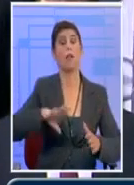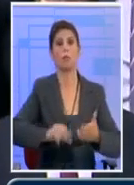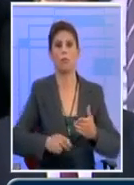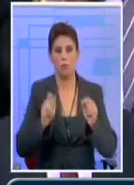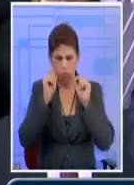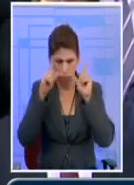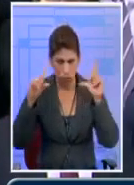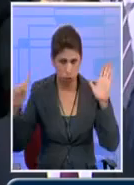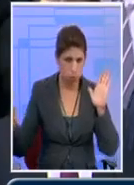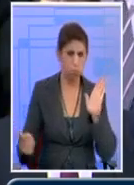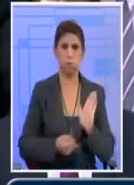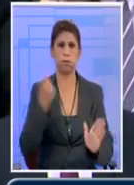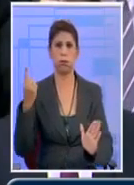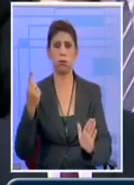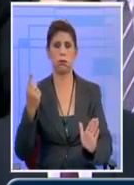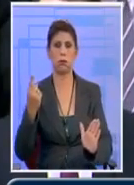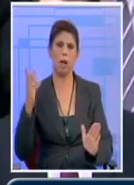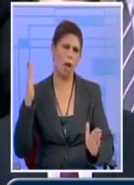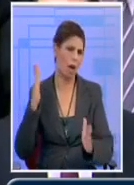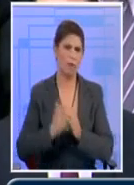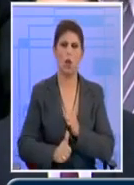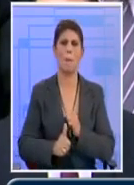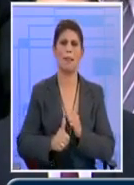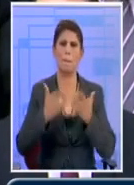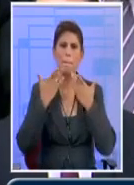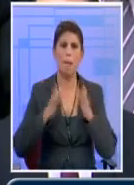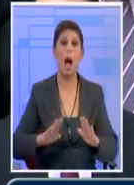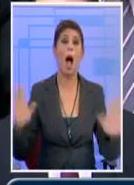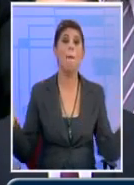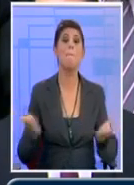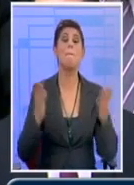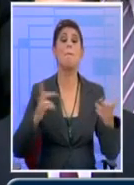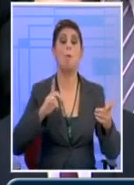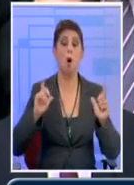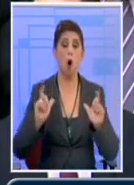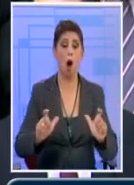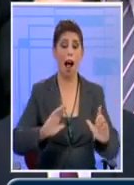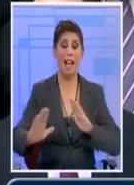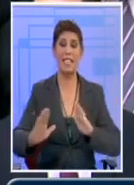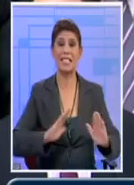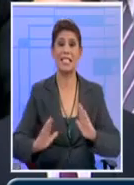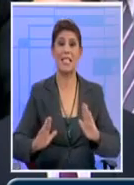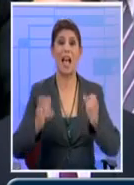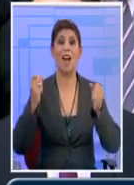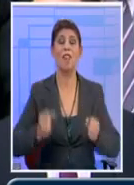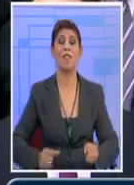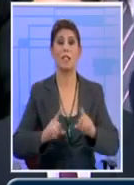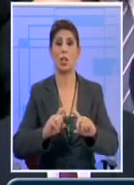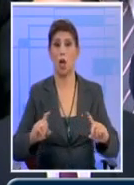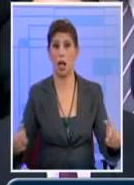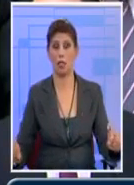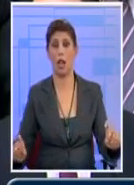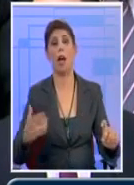Πρωτοφανής στη συμφωνία είναι η ρητή παρέτηση από όλες τις ασυλίες, βασικών αγαθών, αλλά και